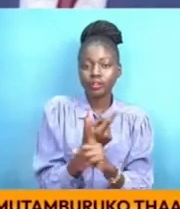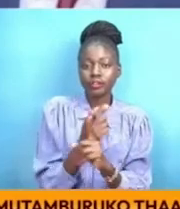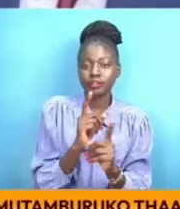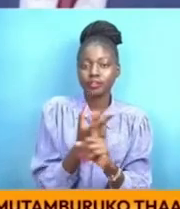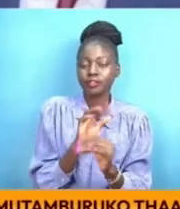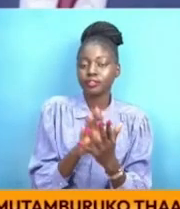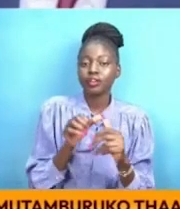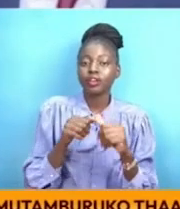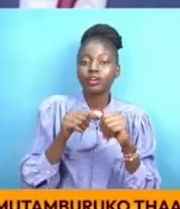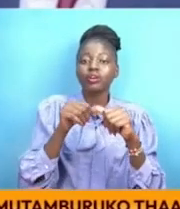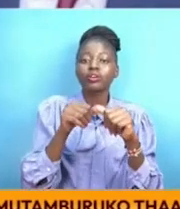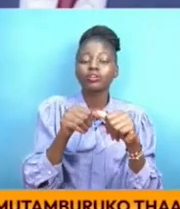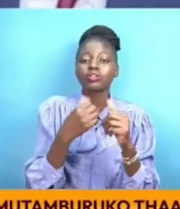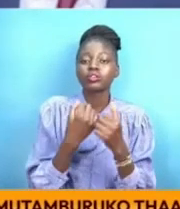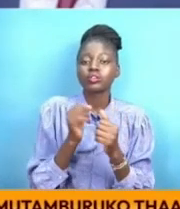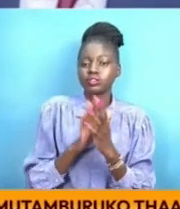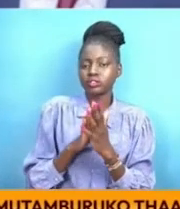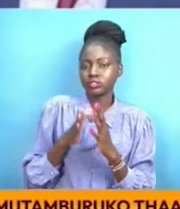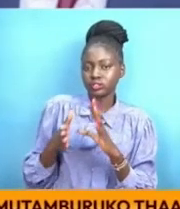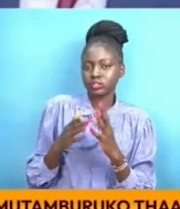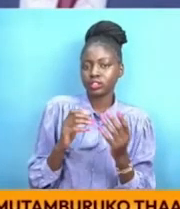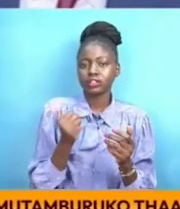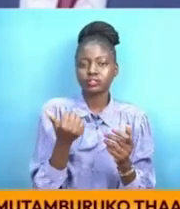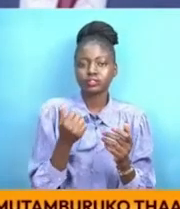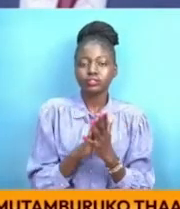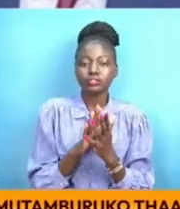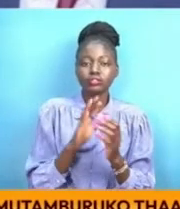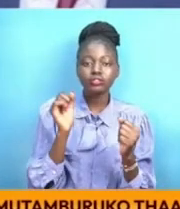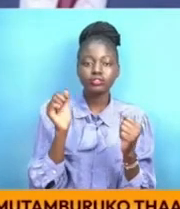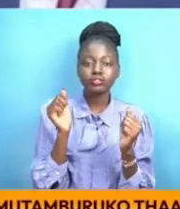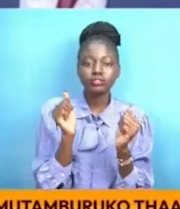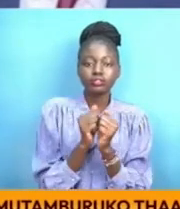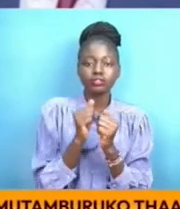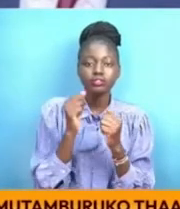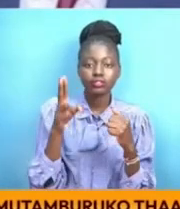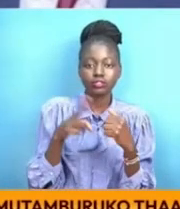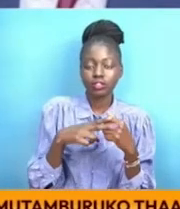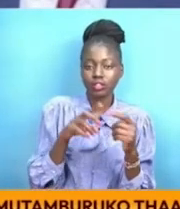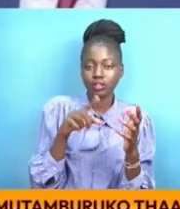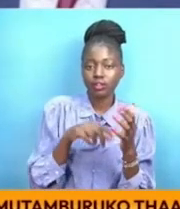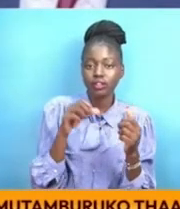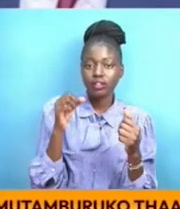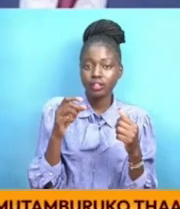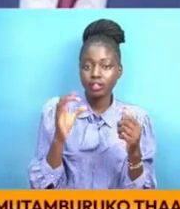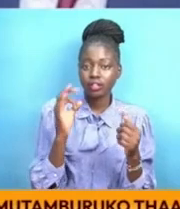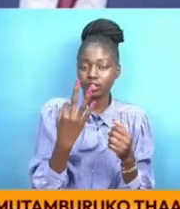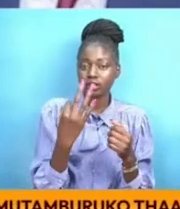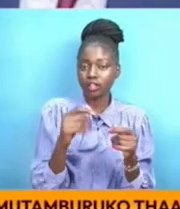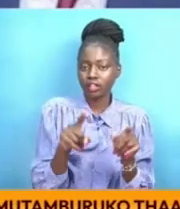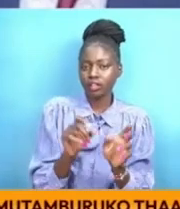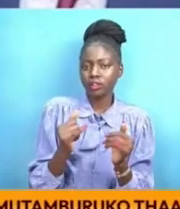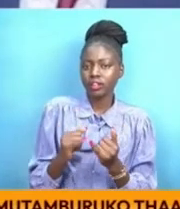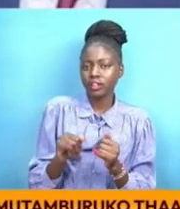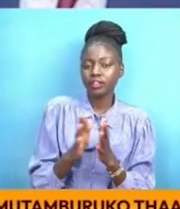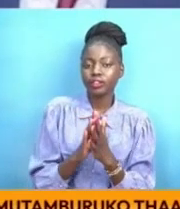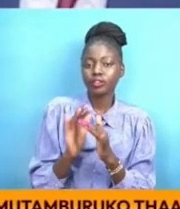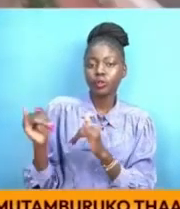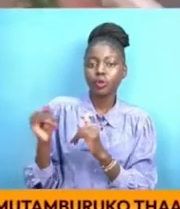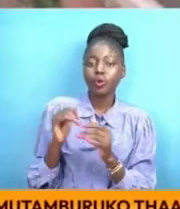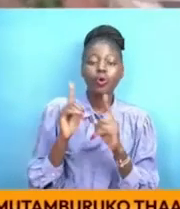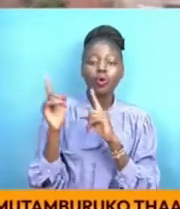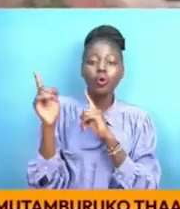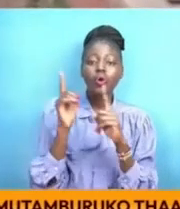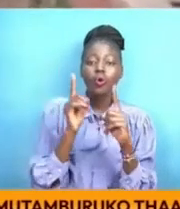cia uthii wa na mbere guku nacio bilioni 17.3 ikiharurukio kuma kuri ruhonge rwa